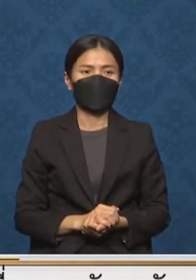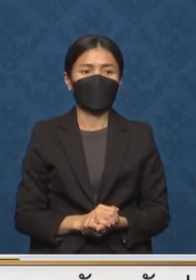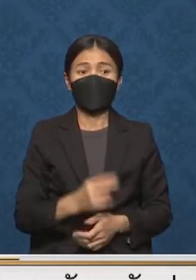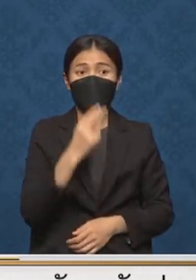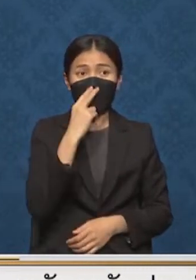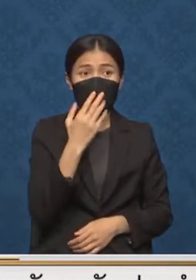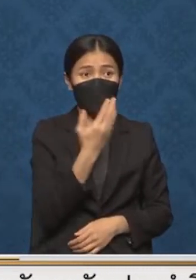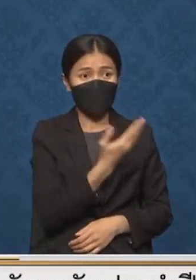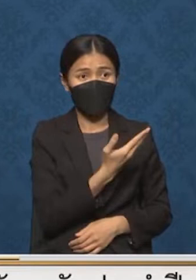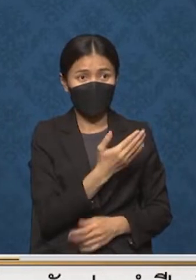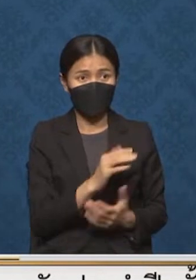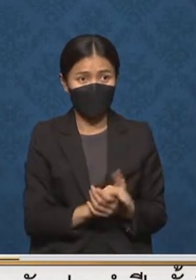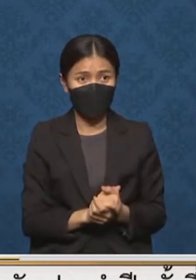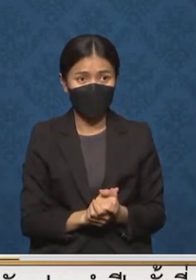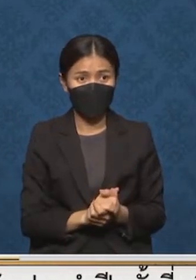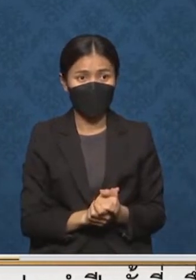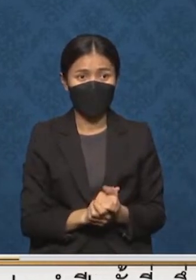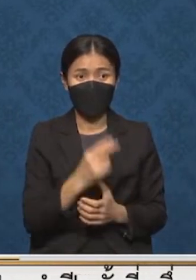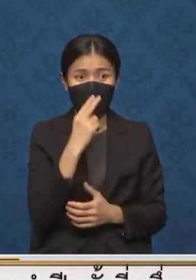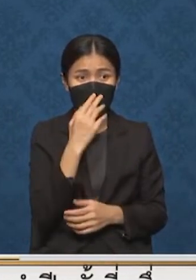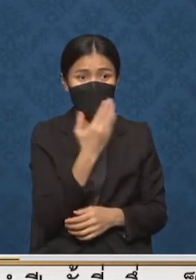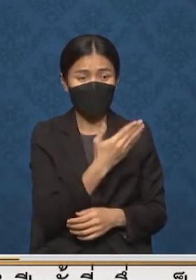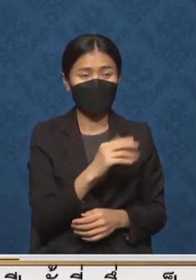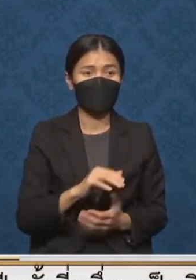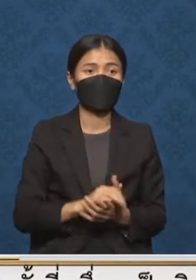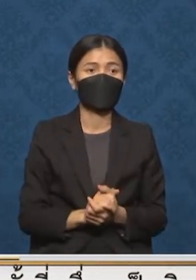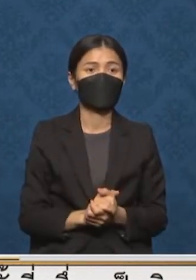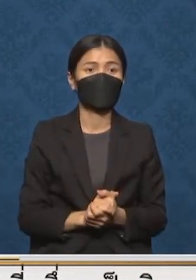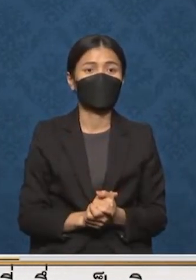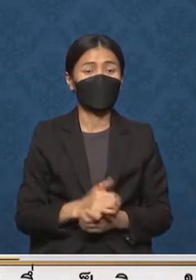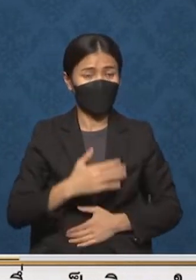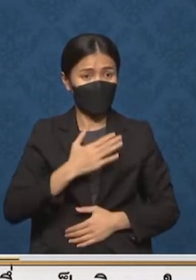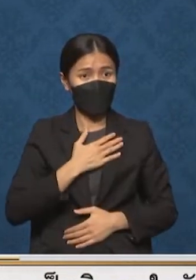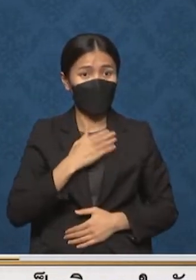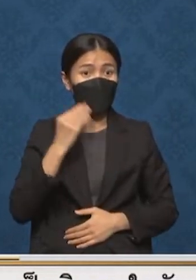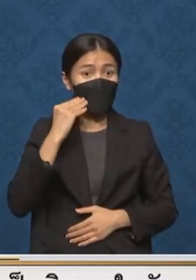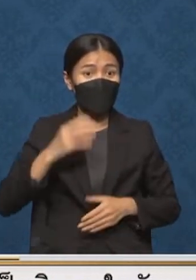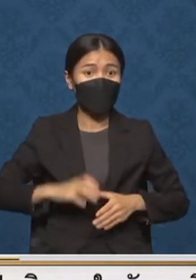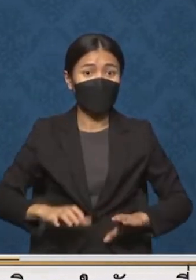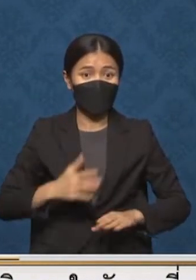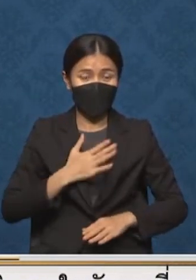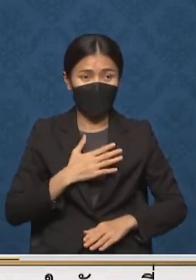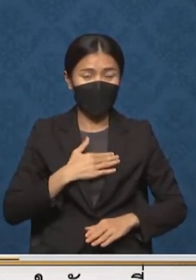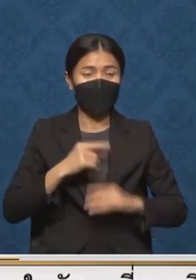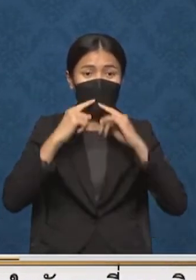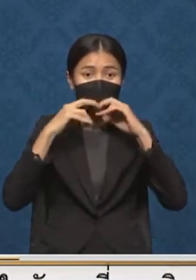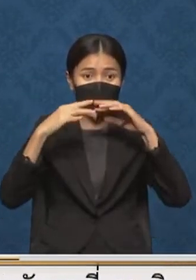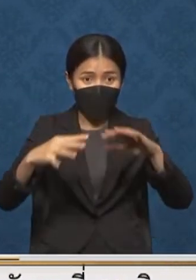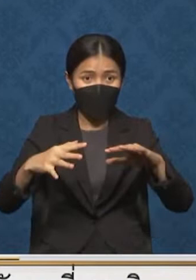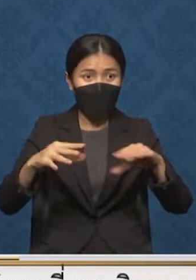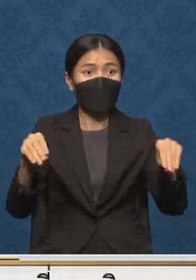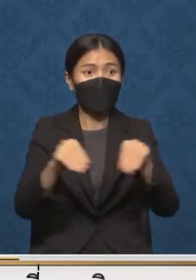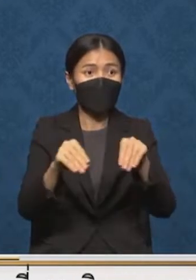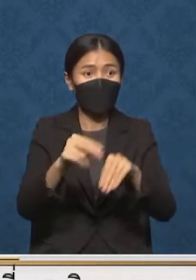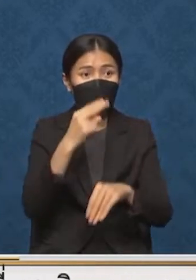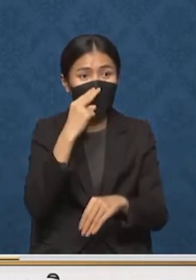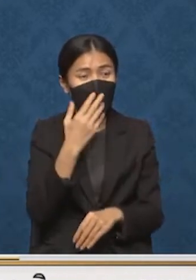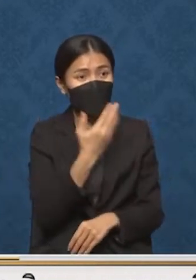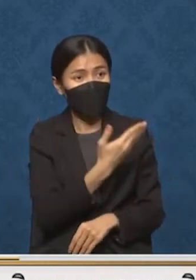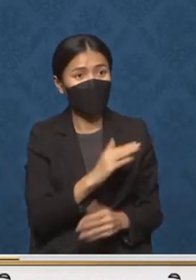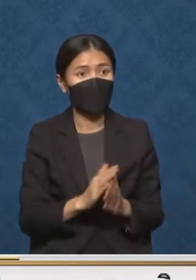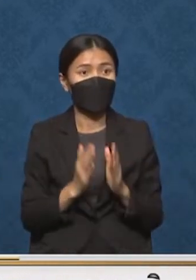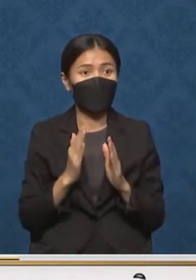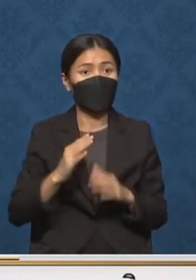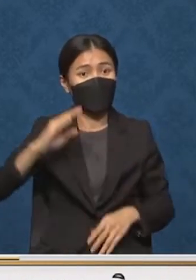ซึ่ผม ด้ความเปผู้แนที่ตดกัทะเล ที่บประโงก็มปัหากับสอนชพอสมควรดูเจ้หนาที่ทถือปน M16